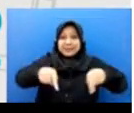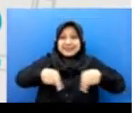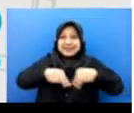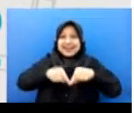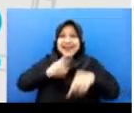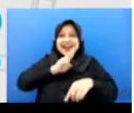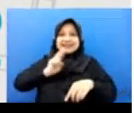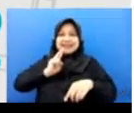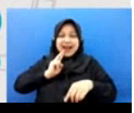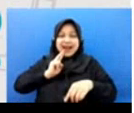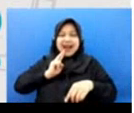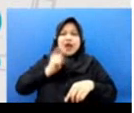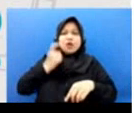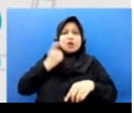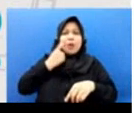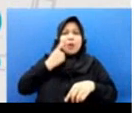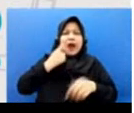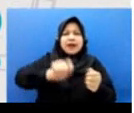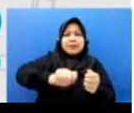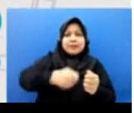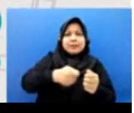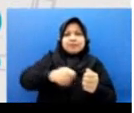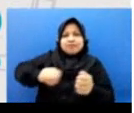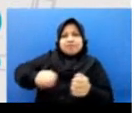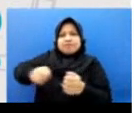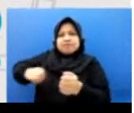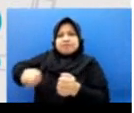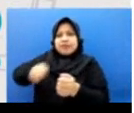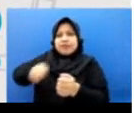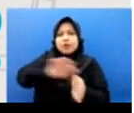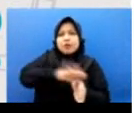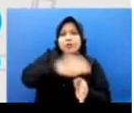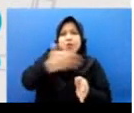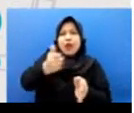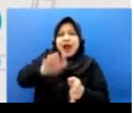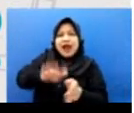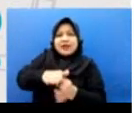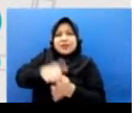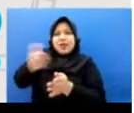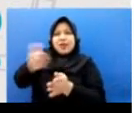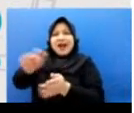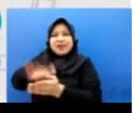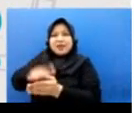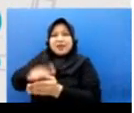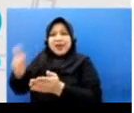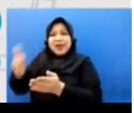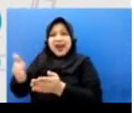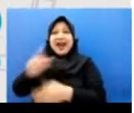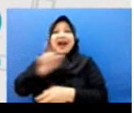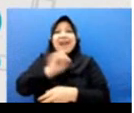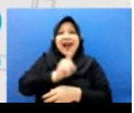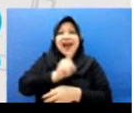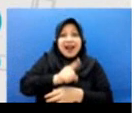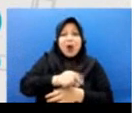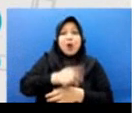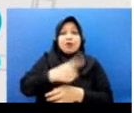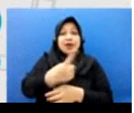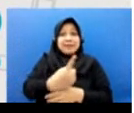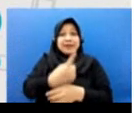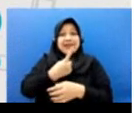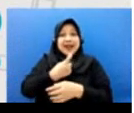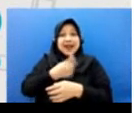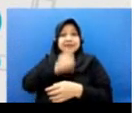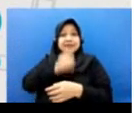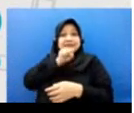peti itu adalah sebuah soal. Ketika anak berhasil menjawab soal, maka terbuka dan akan muncul jawabannya atau